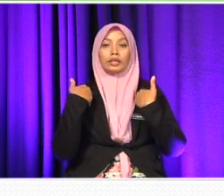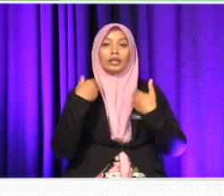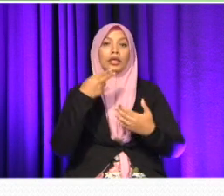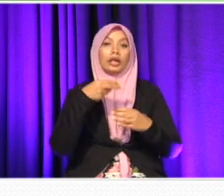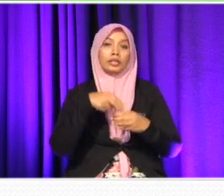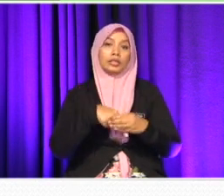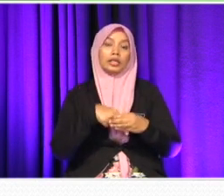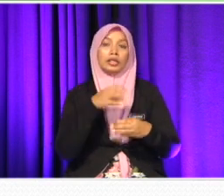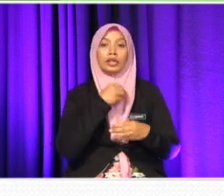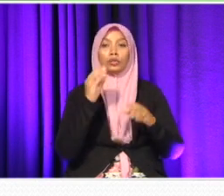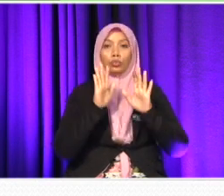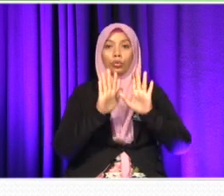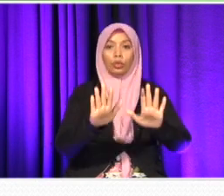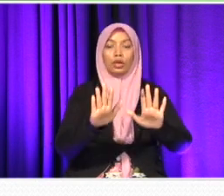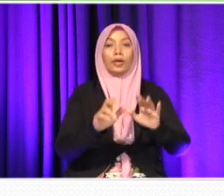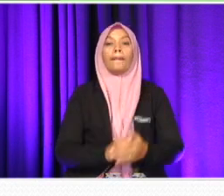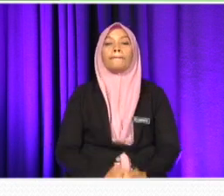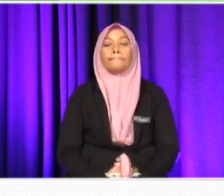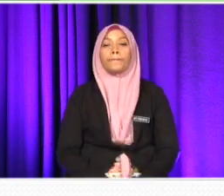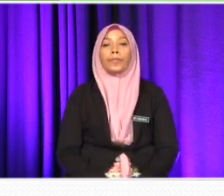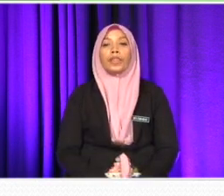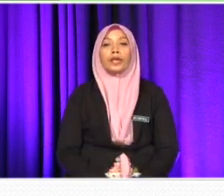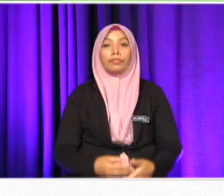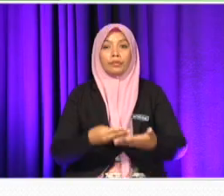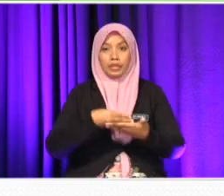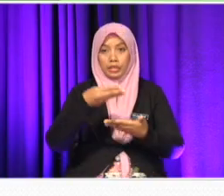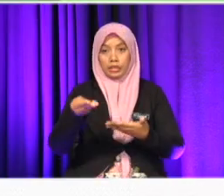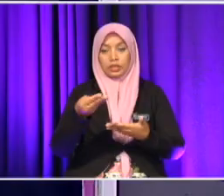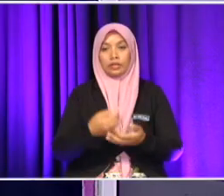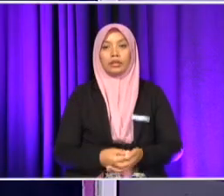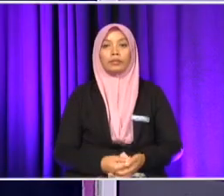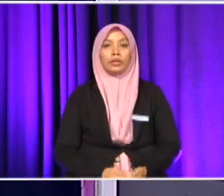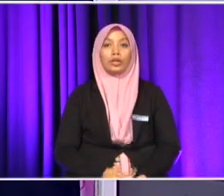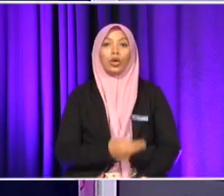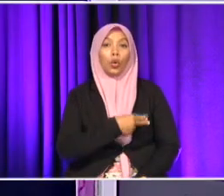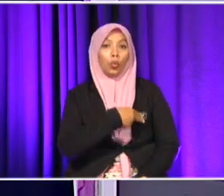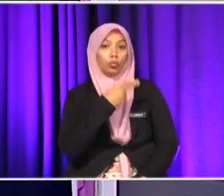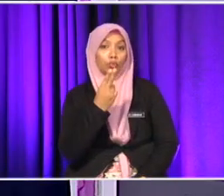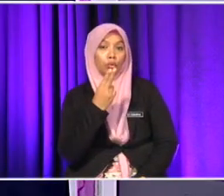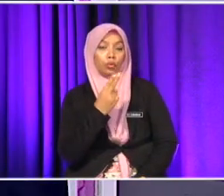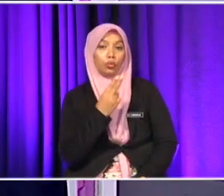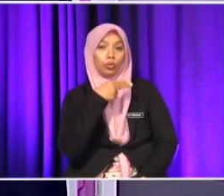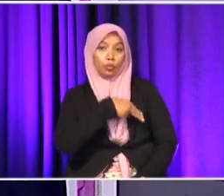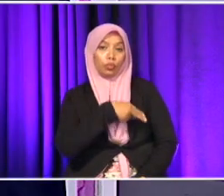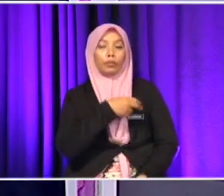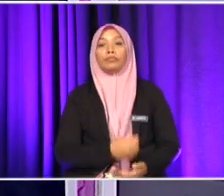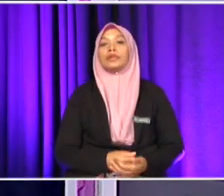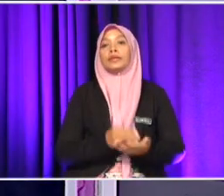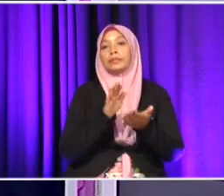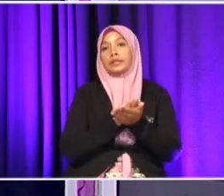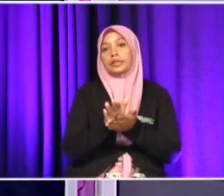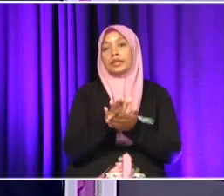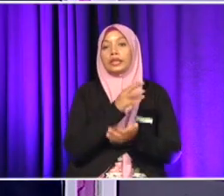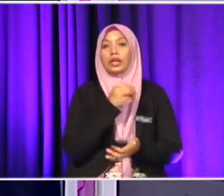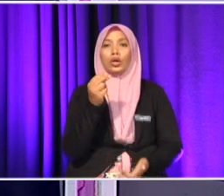yang kita akan tolak belanja jadi dapatlah untuk bersih Oke ini contoh iklan perdagangan dan untuk rugi